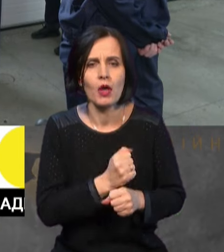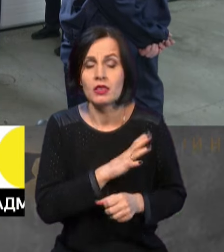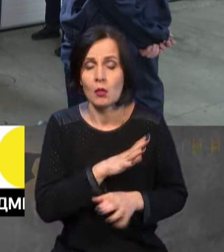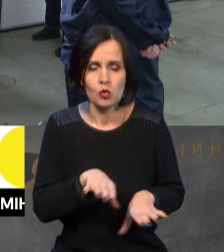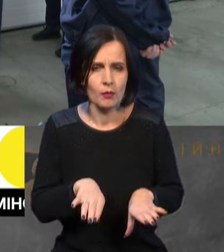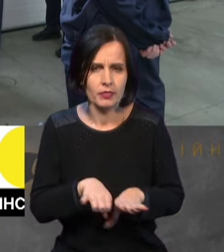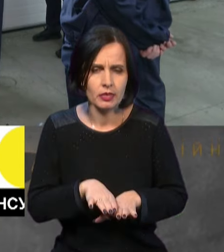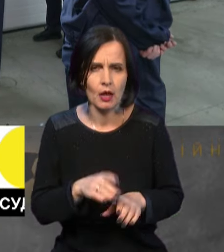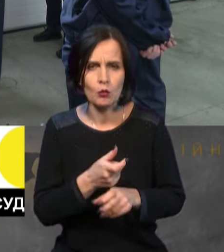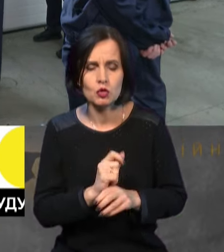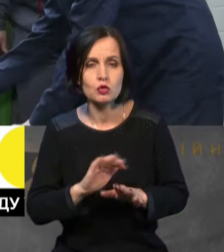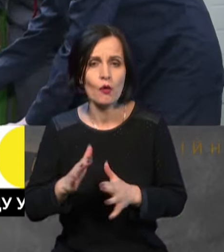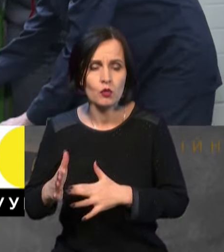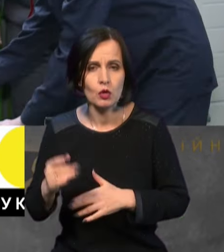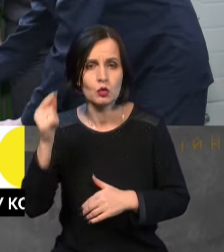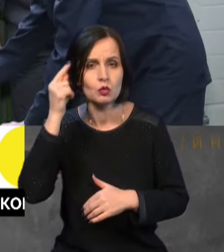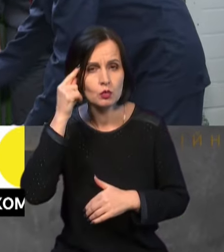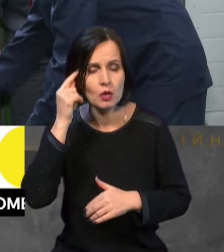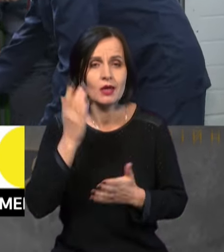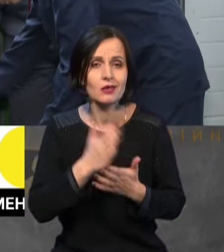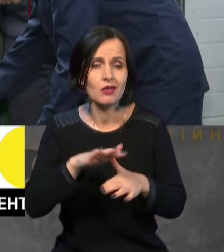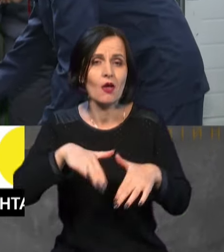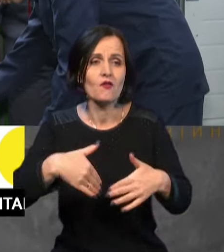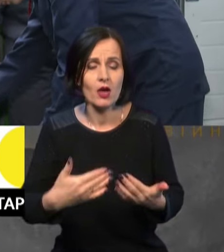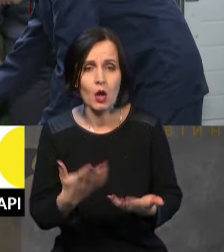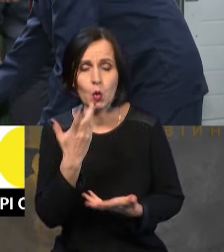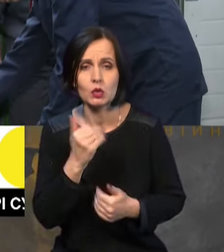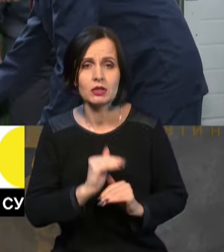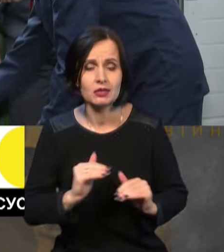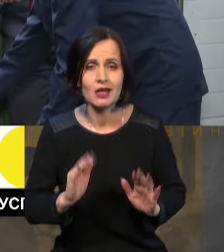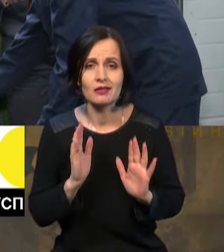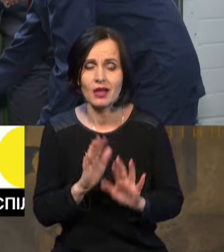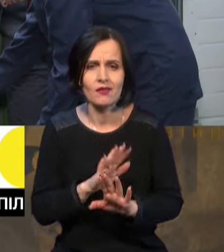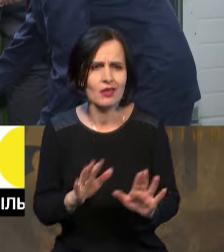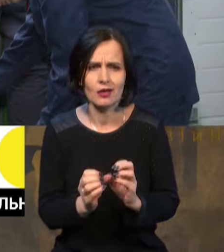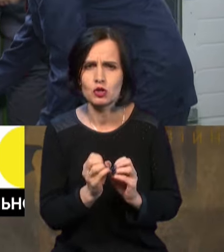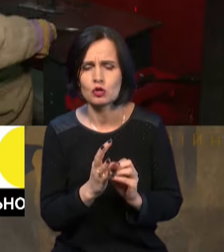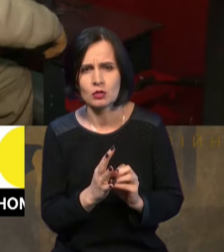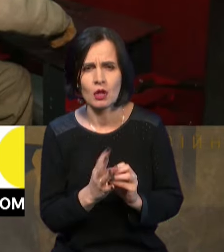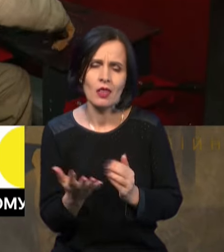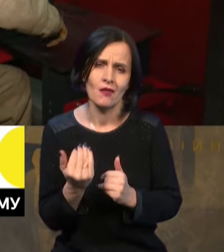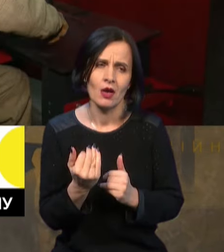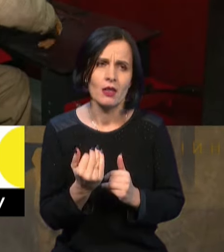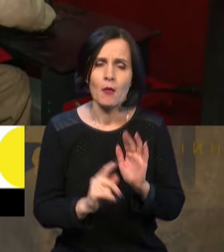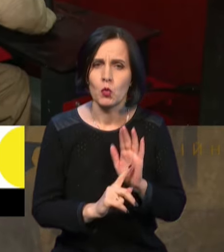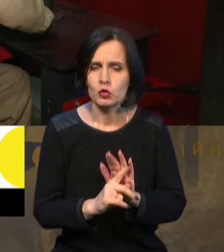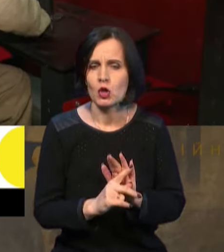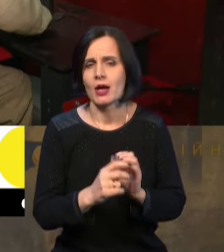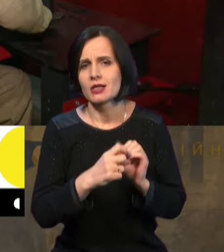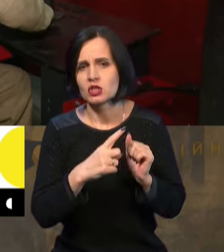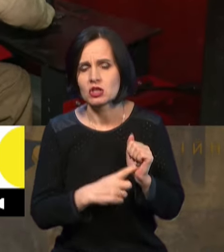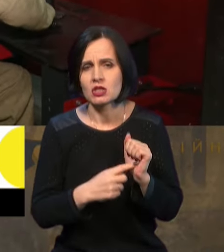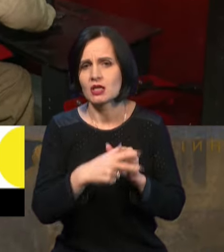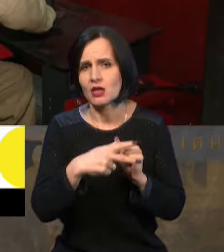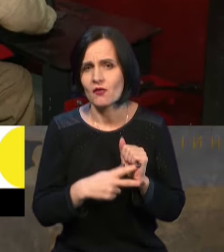Тому що в більшості випадків я гадаю, що є варіанти, коли діти, ну навіть не 14, давайте хоча б 16-18 років